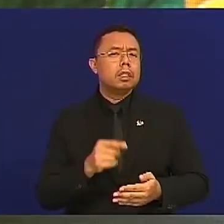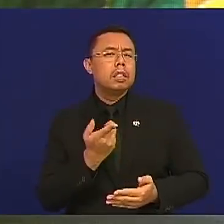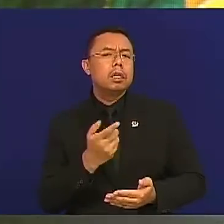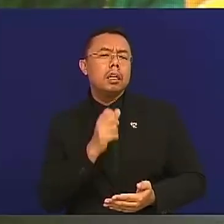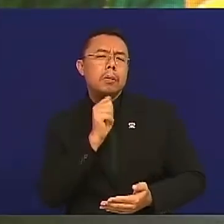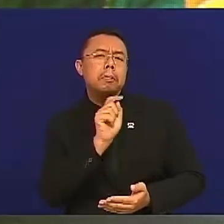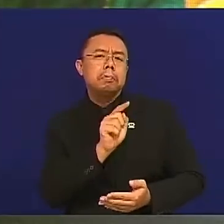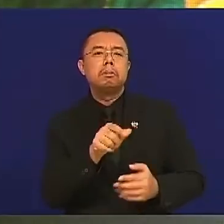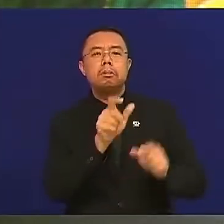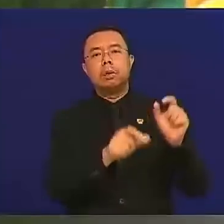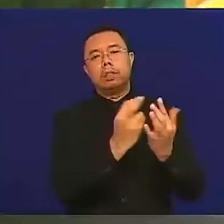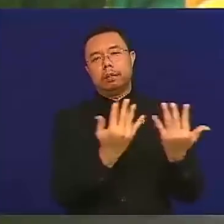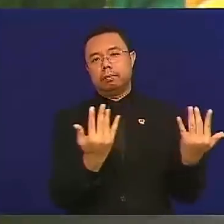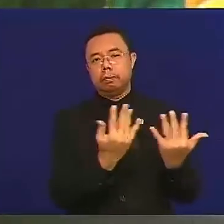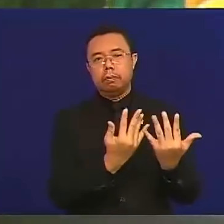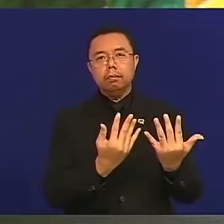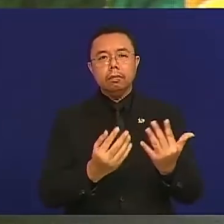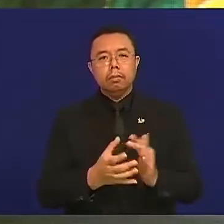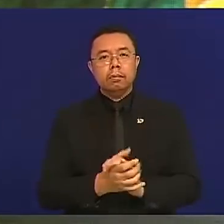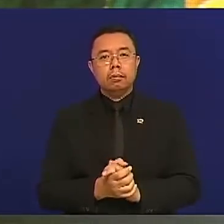adalah manusia,